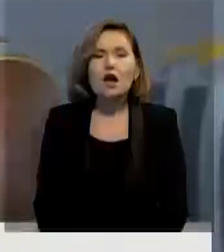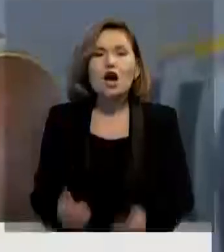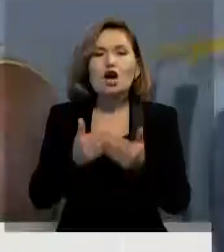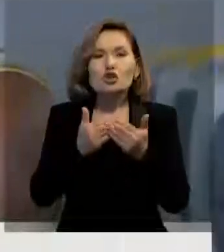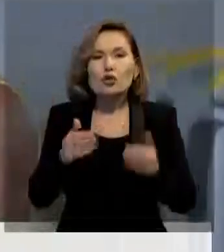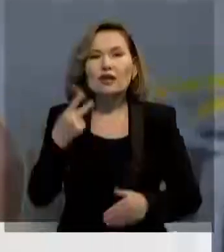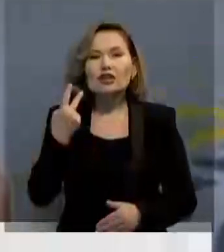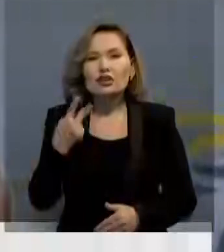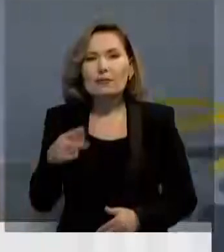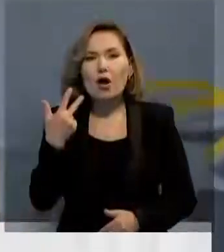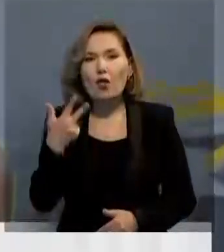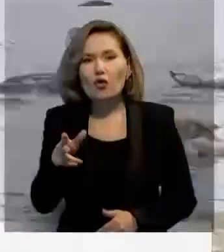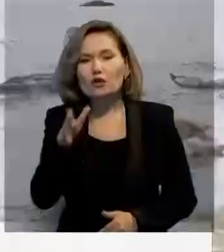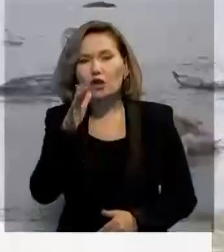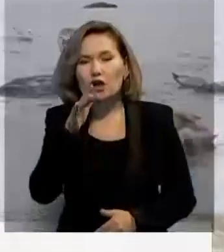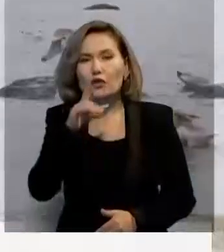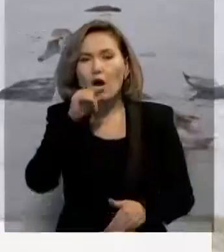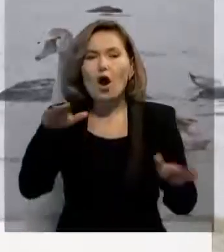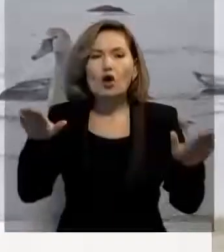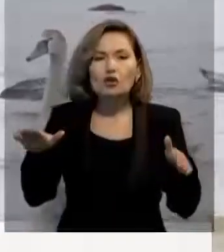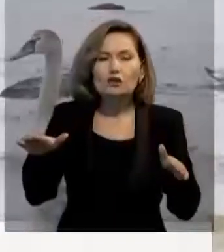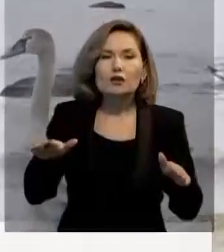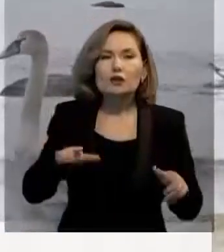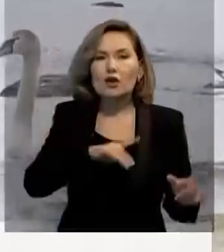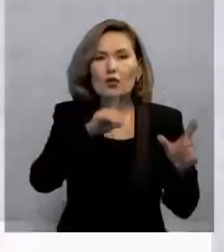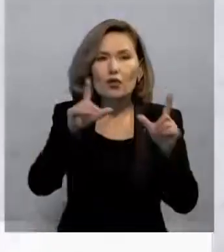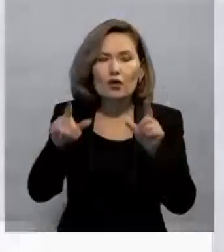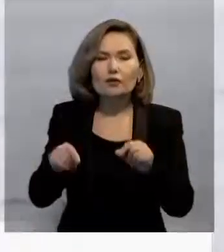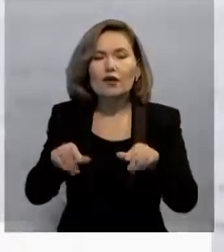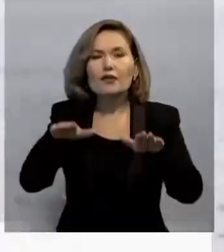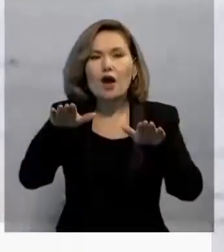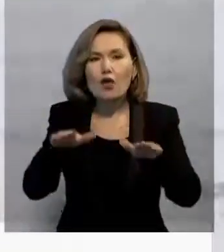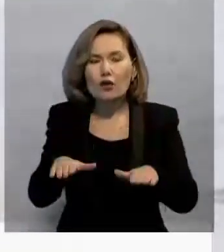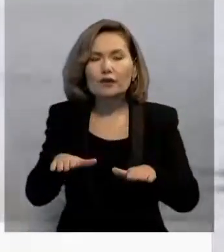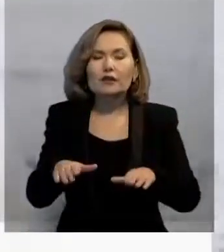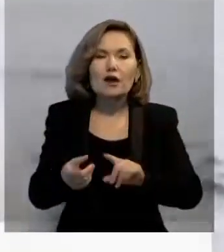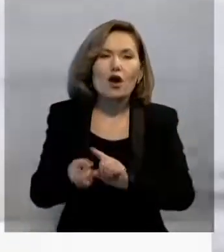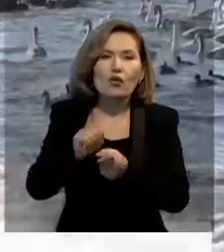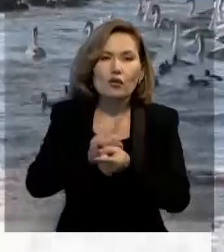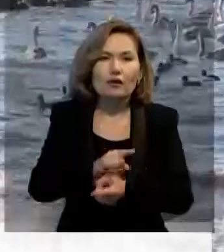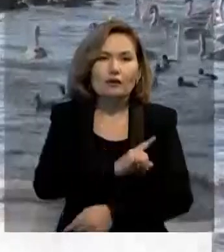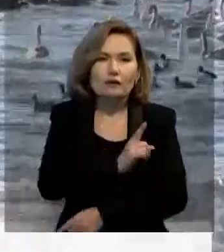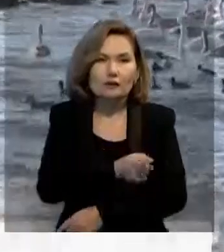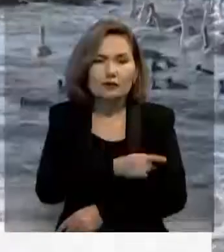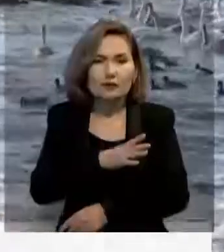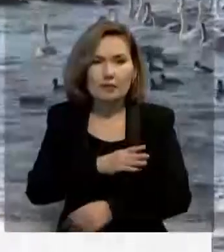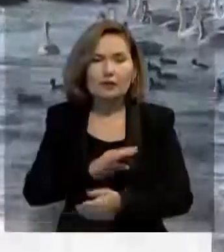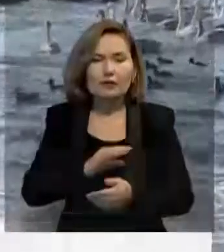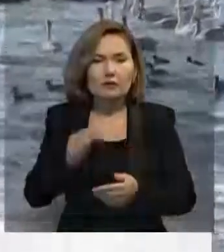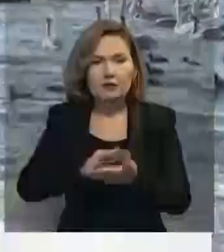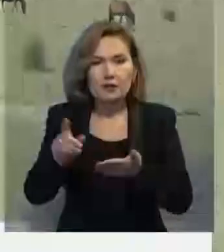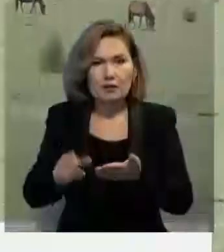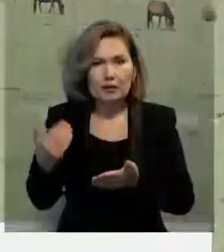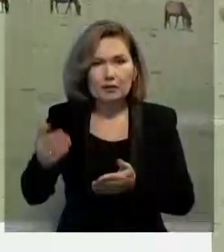Соңғы 20-30 жылда құстар көшіп қону аумақтарын өзгерткен арна тілшілері құс жәннаты атанған мекенге арнайы барып келді.